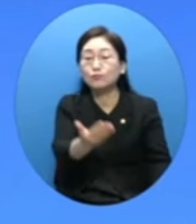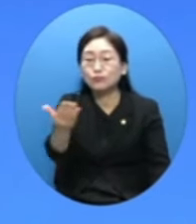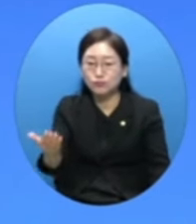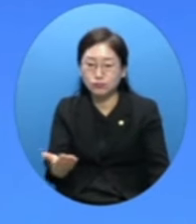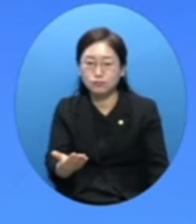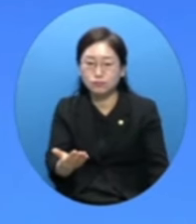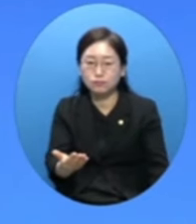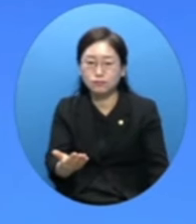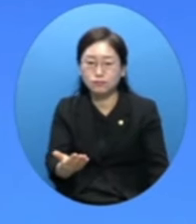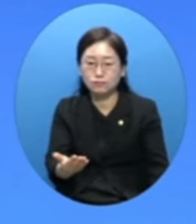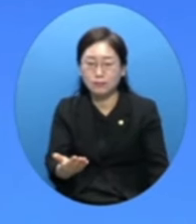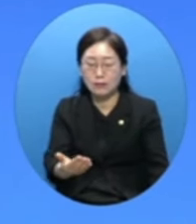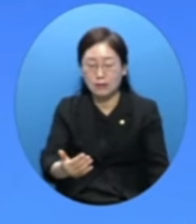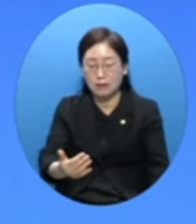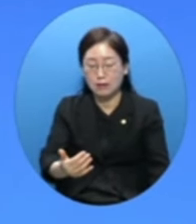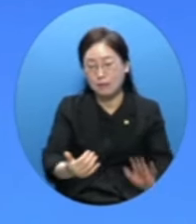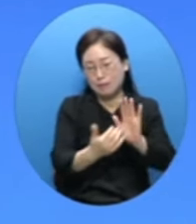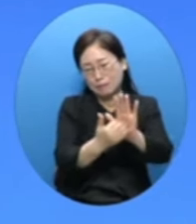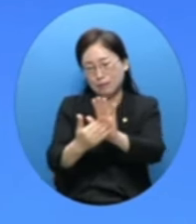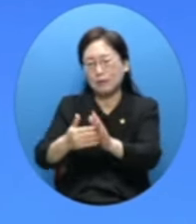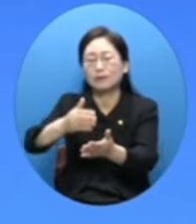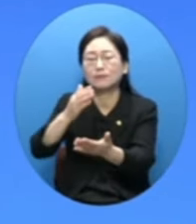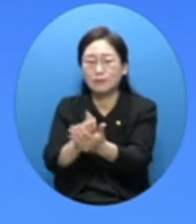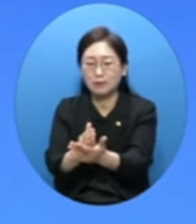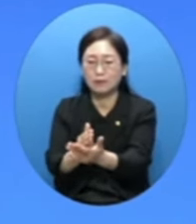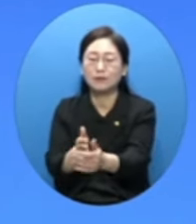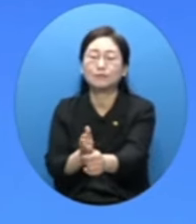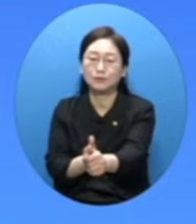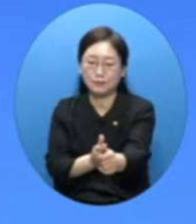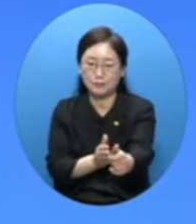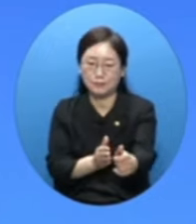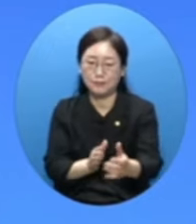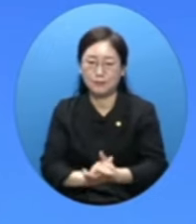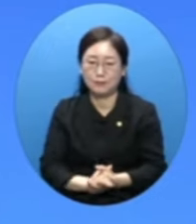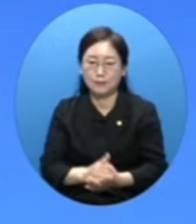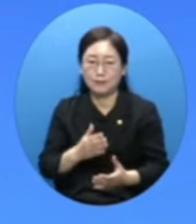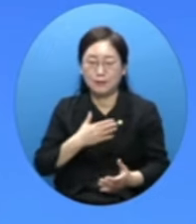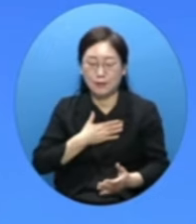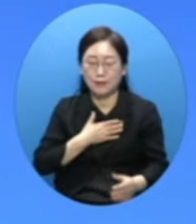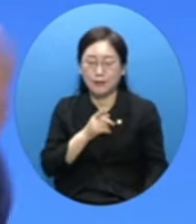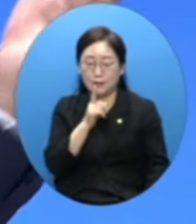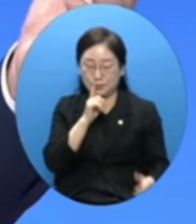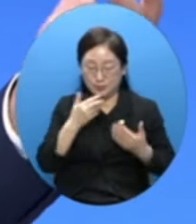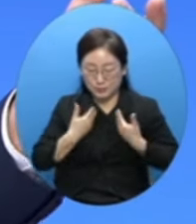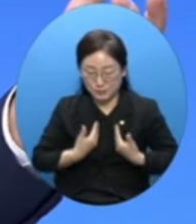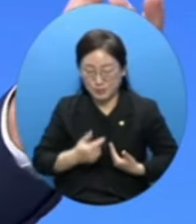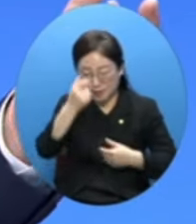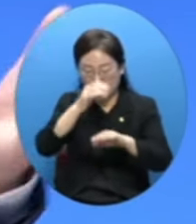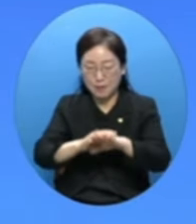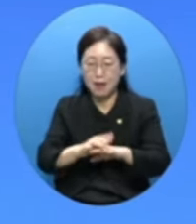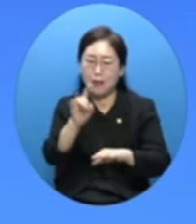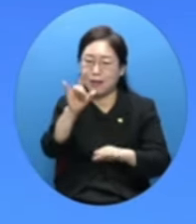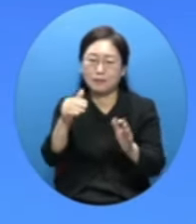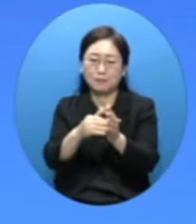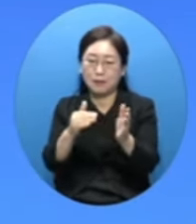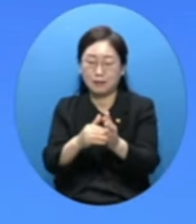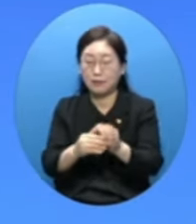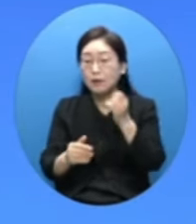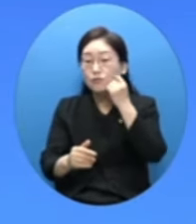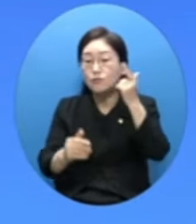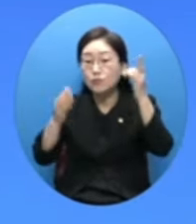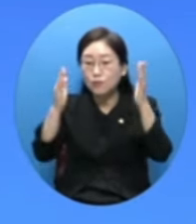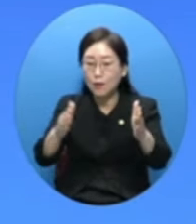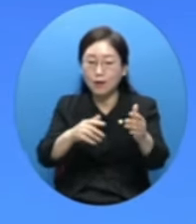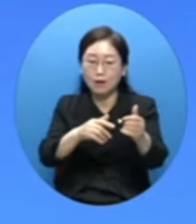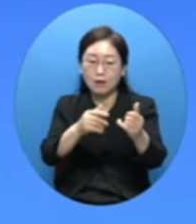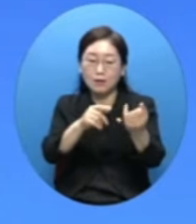여러분들이 하지 말라고 그렇게 말씀하지 마십시오 전 조용히 예배만 드리고 가겠습니다 6개월 동안 그